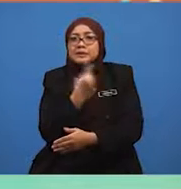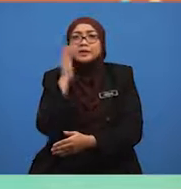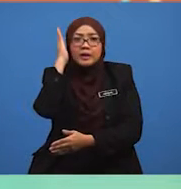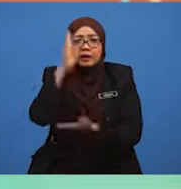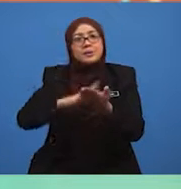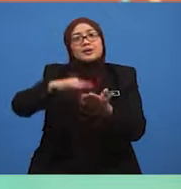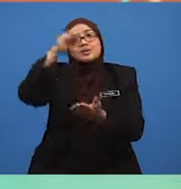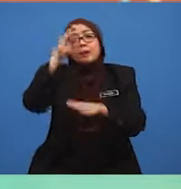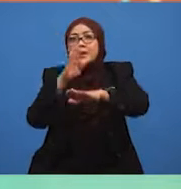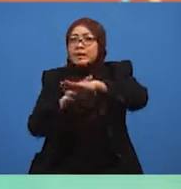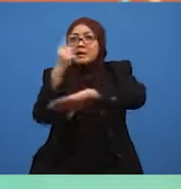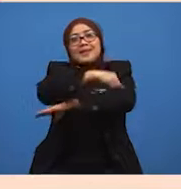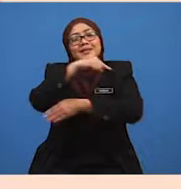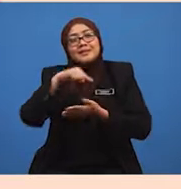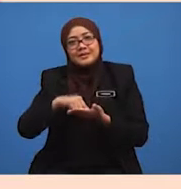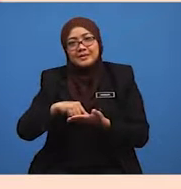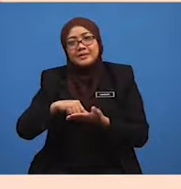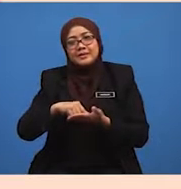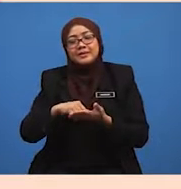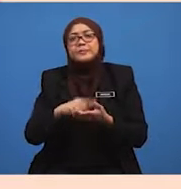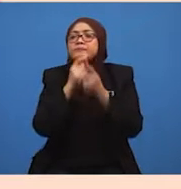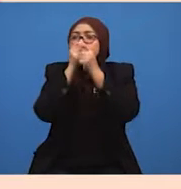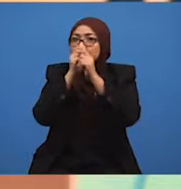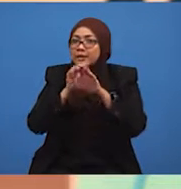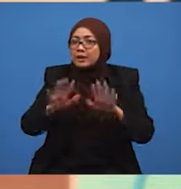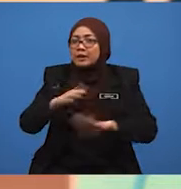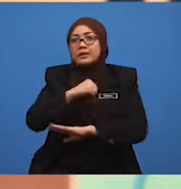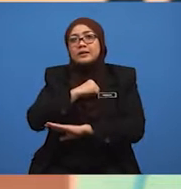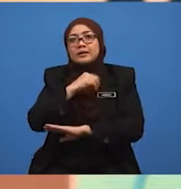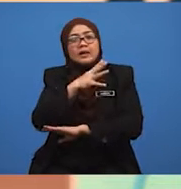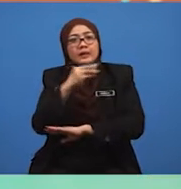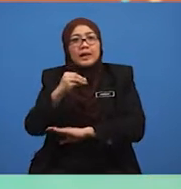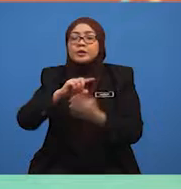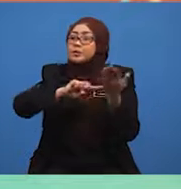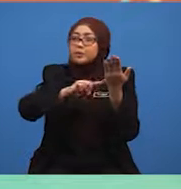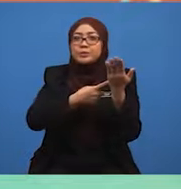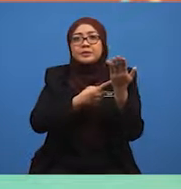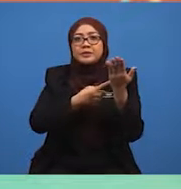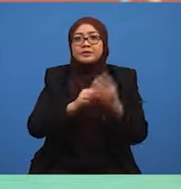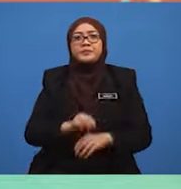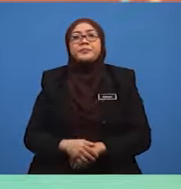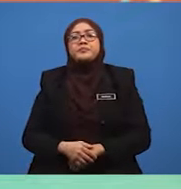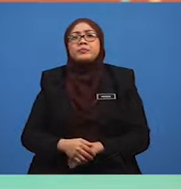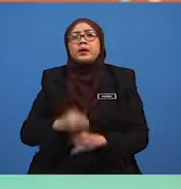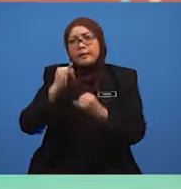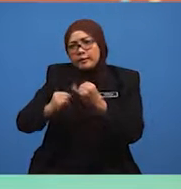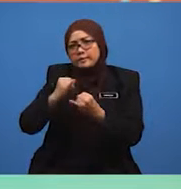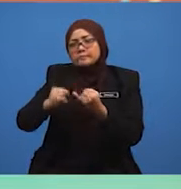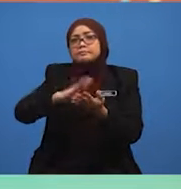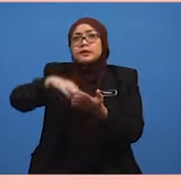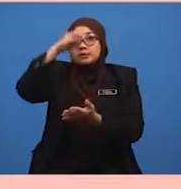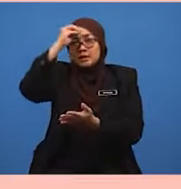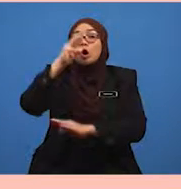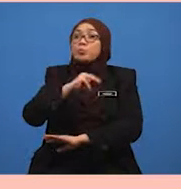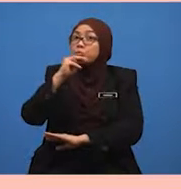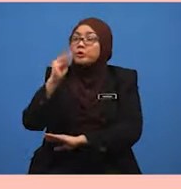ini. Tenangkan diri anda. Jom kita mula. Pada akhir pembelajaran ini, murid-murid